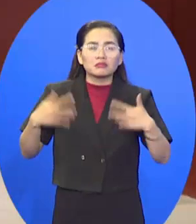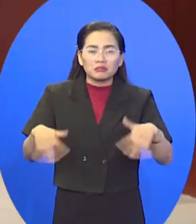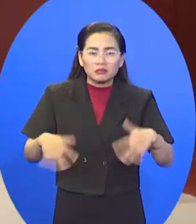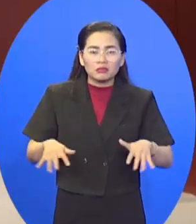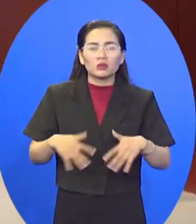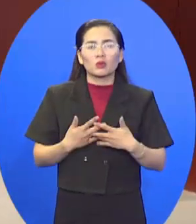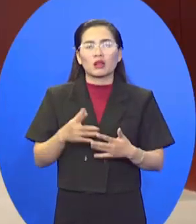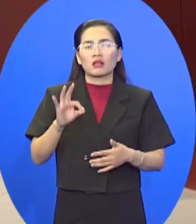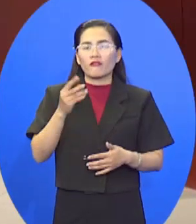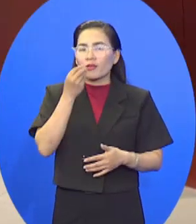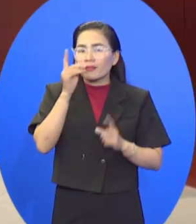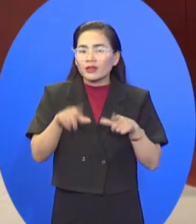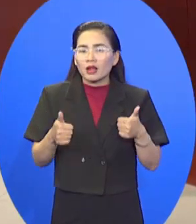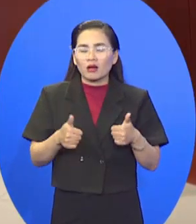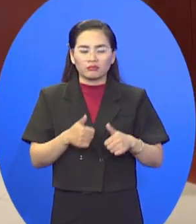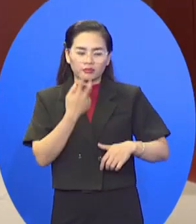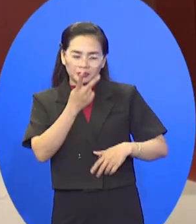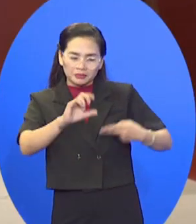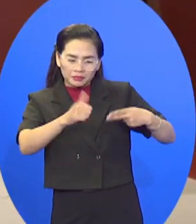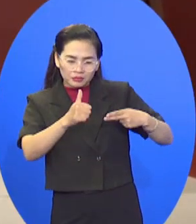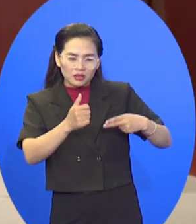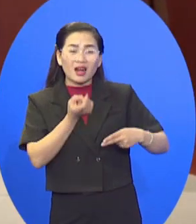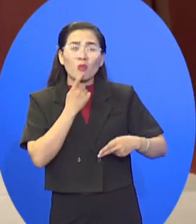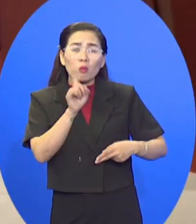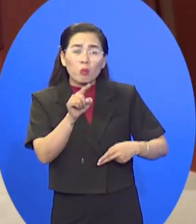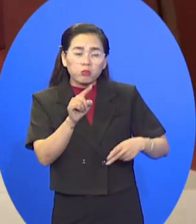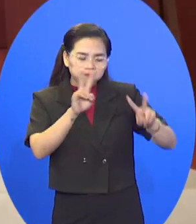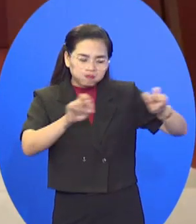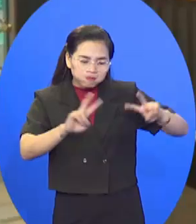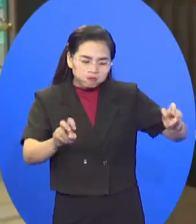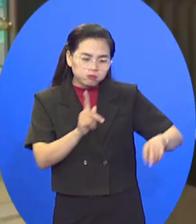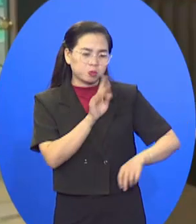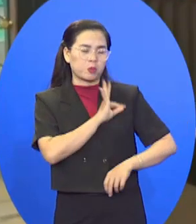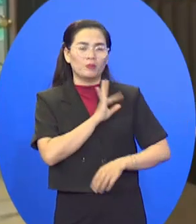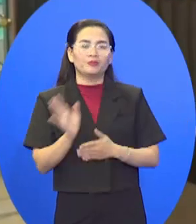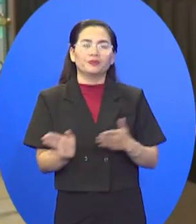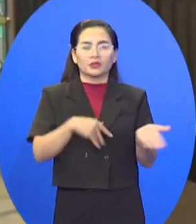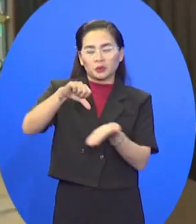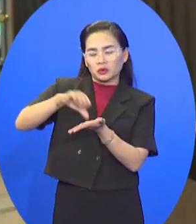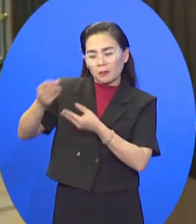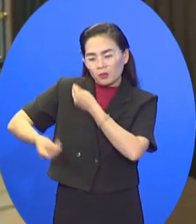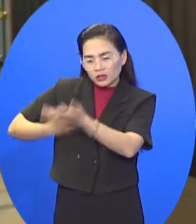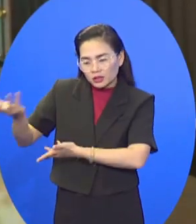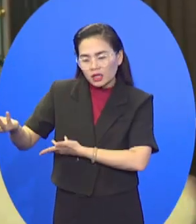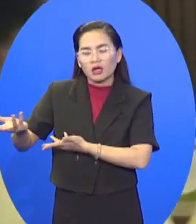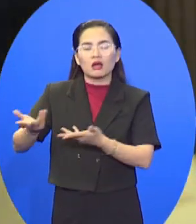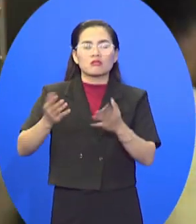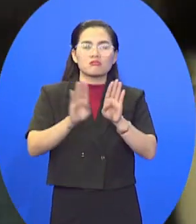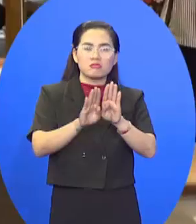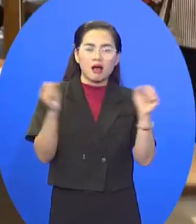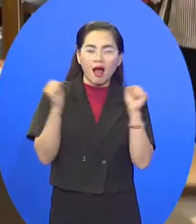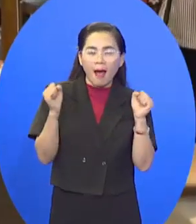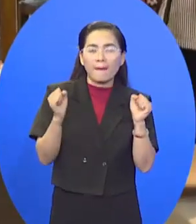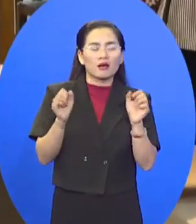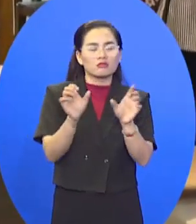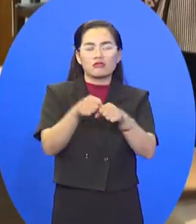phẩm cũng như việc đảm bảo các mặt hàng này không chứa chất độc hại nào bên cạnh các trung tâm mua sắ siêu thị lớn và các cửa hàng bán lẻ các